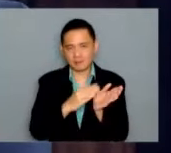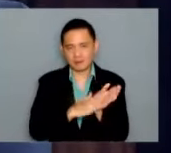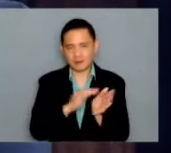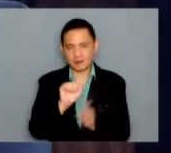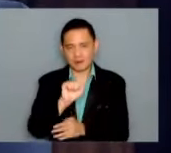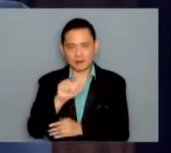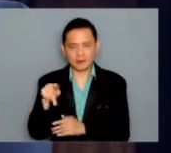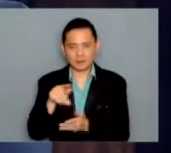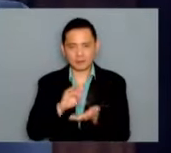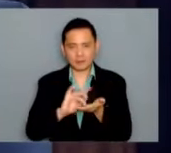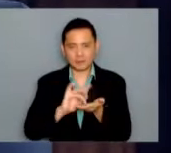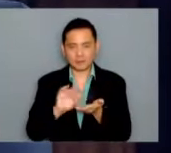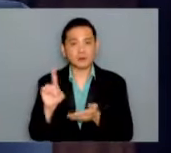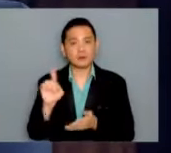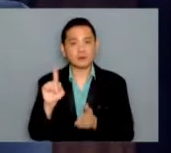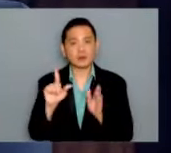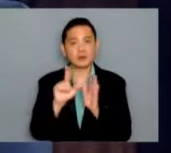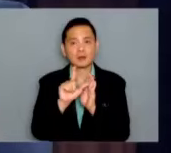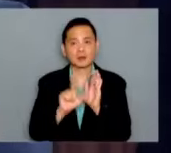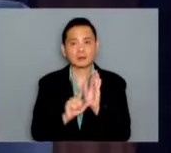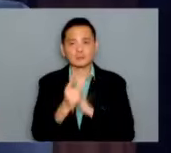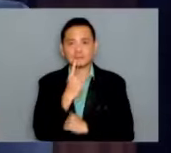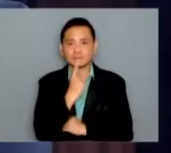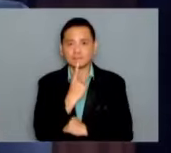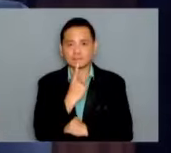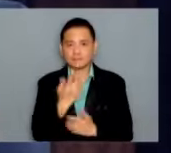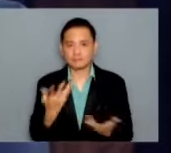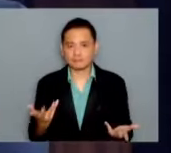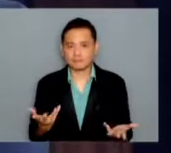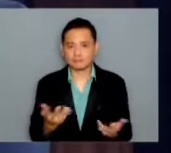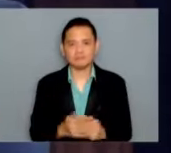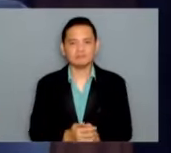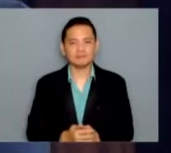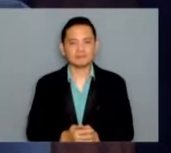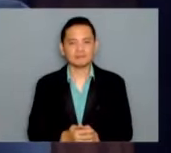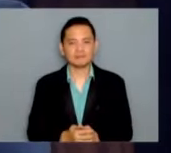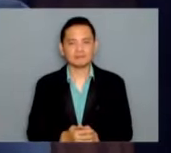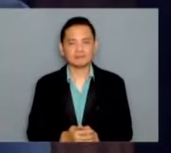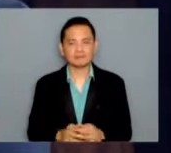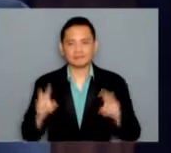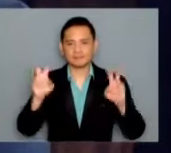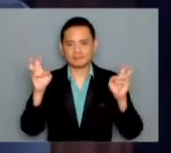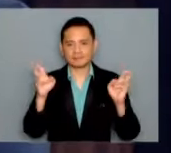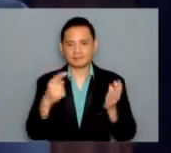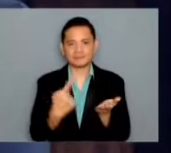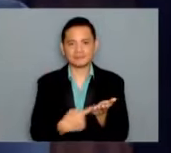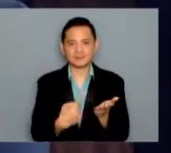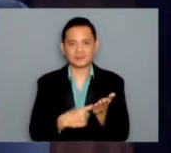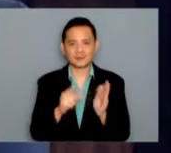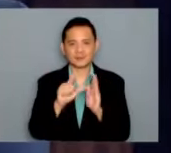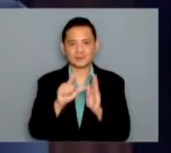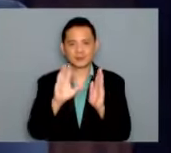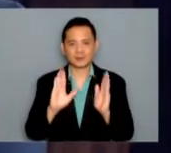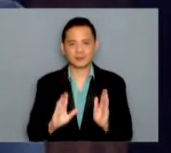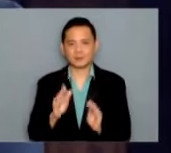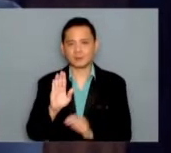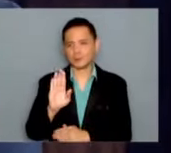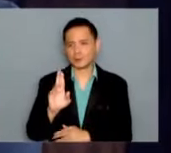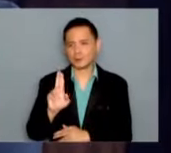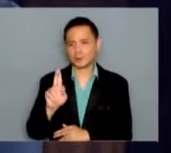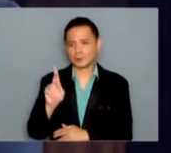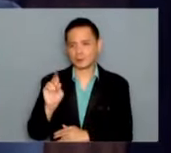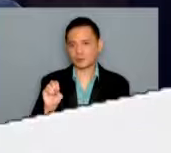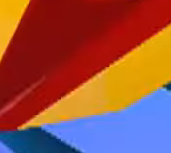batas laban sa mga abusadong kolektor? Yan ang isyu tatalakayin ni Attorney Buko sa Legal ba